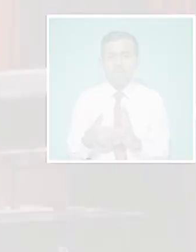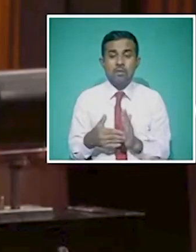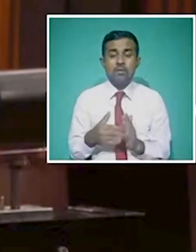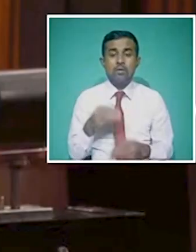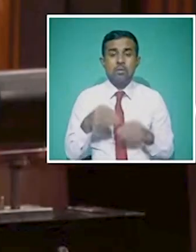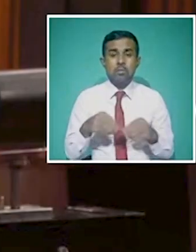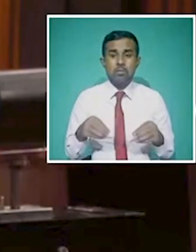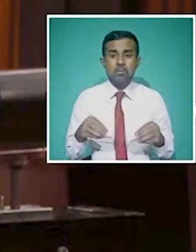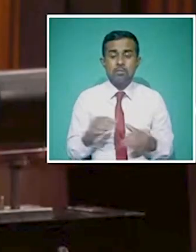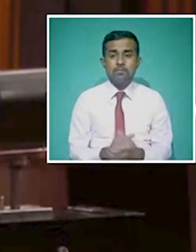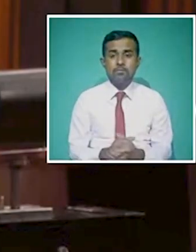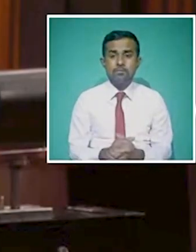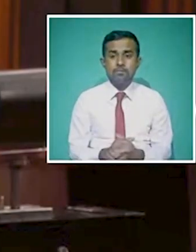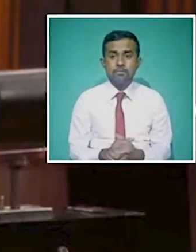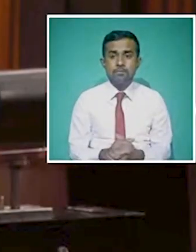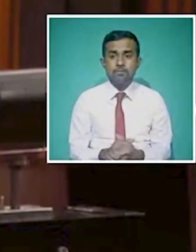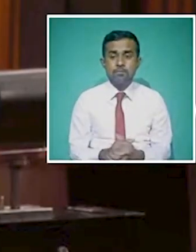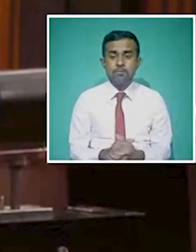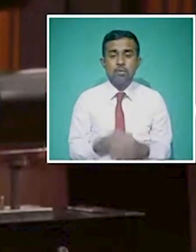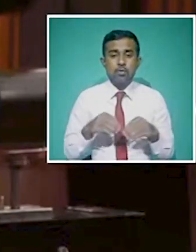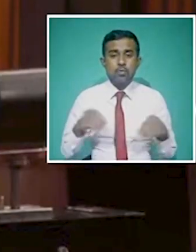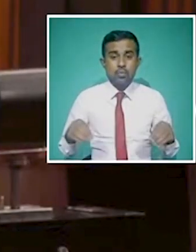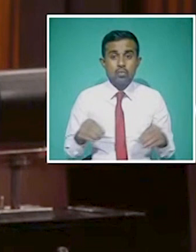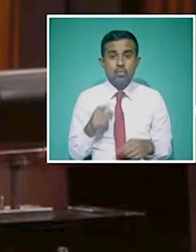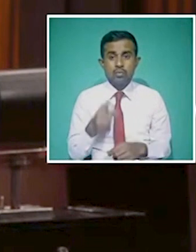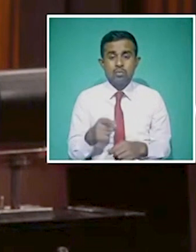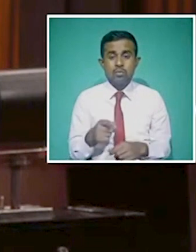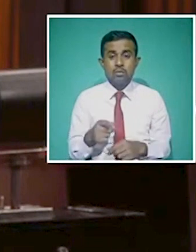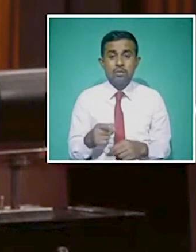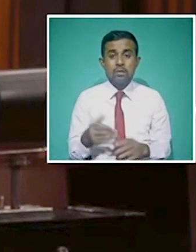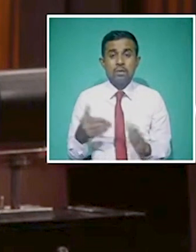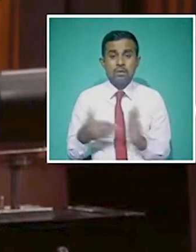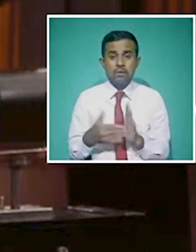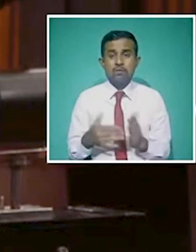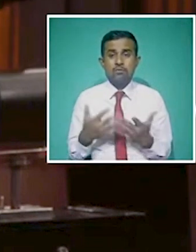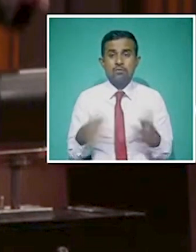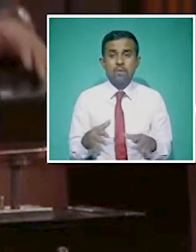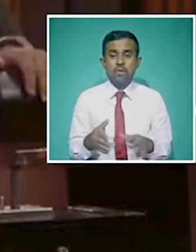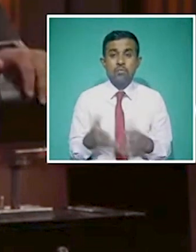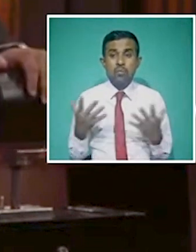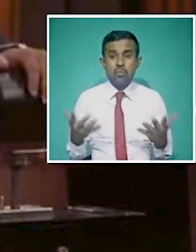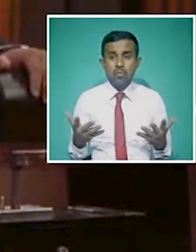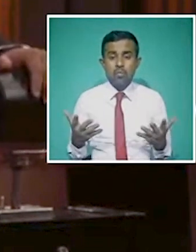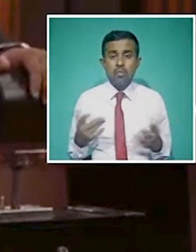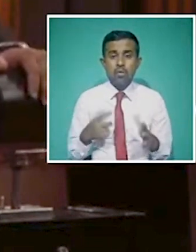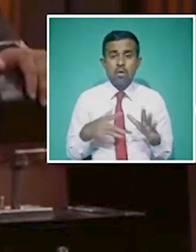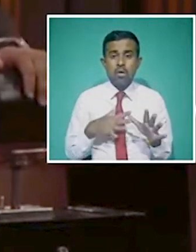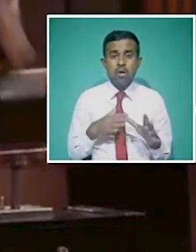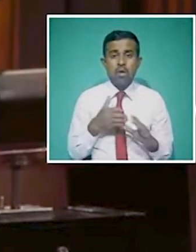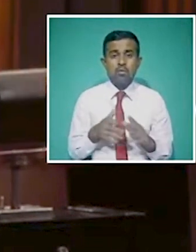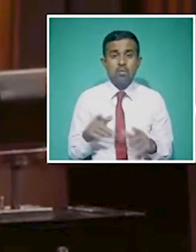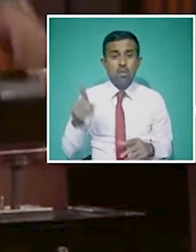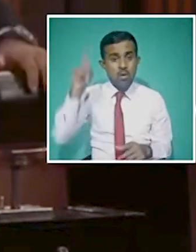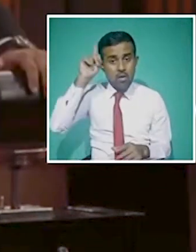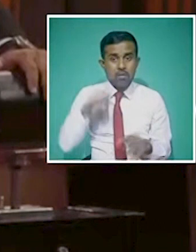pest. So we have to have a national policy. අපි ජාතික ප්‍රතිපත්තියක් මේ දෙගොල්ලම එකතු කරන් හදන්න ඕනේ. මොකද අපි දැක්ක ගොඩක් සැන්වල wild life එක ඇතුලේ තමයි හරක් යන්නේ.